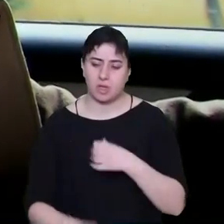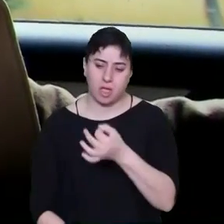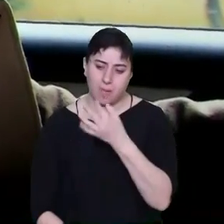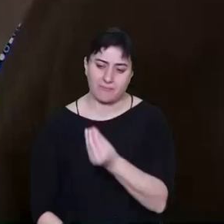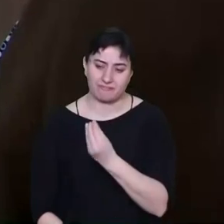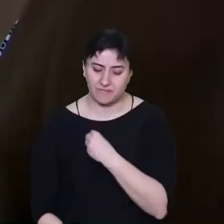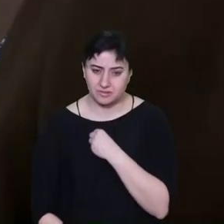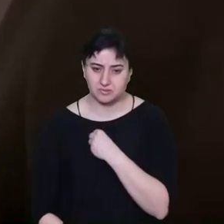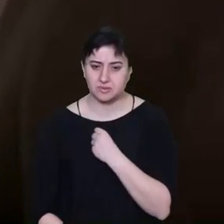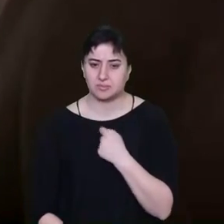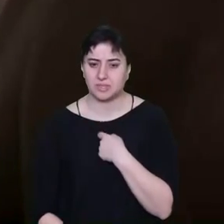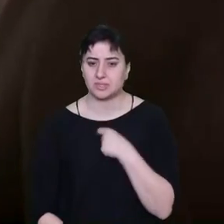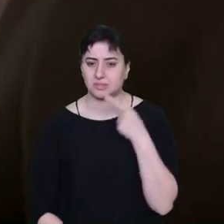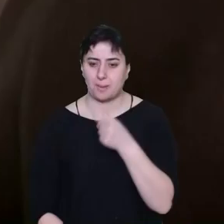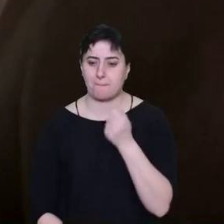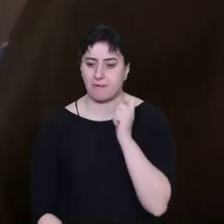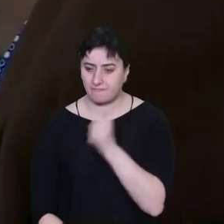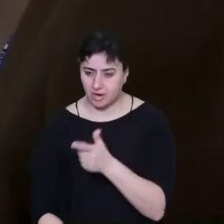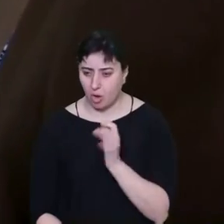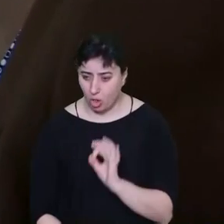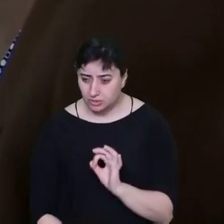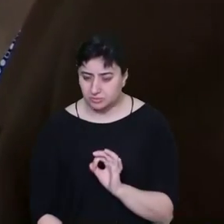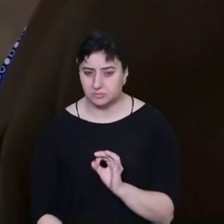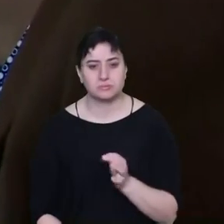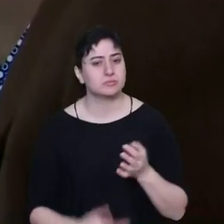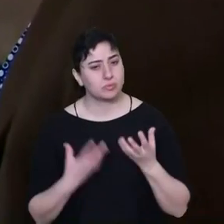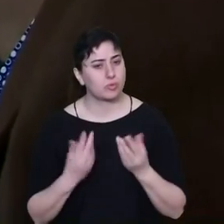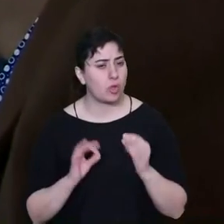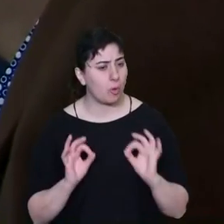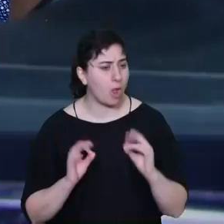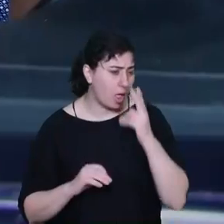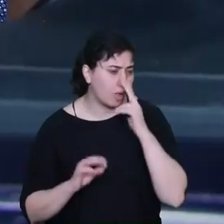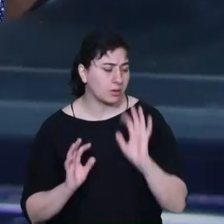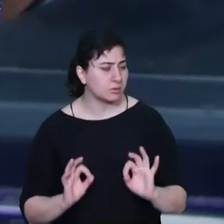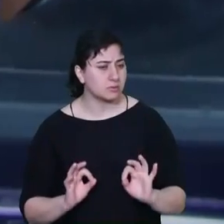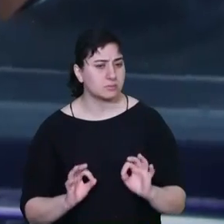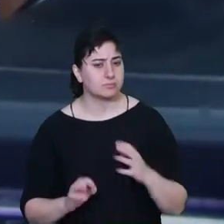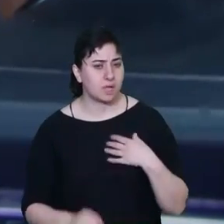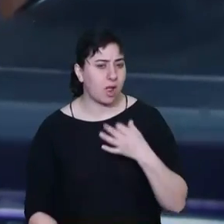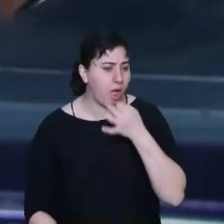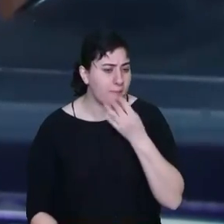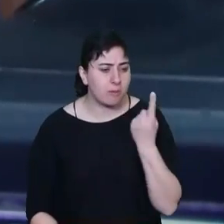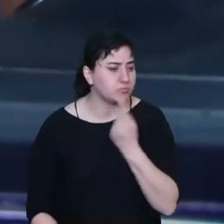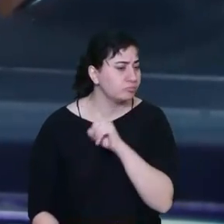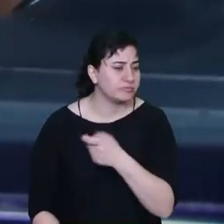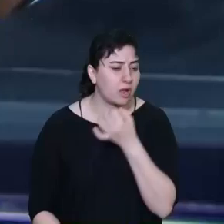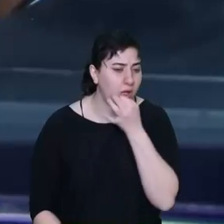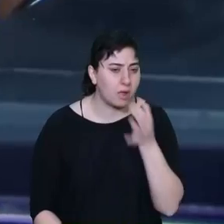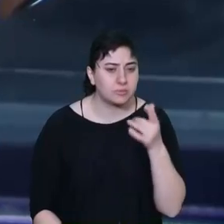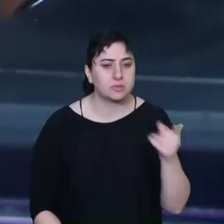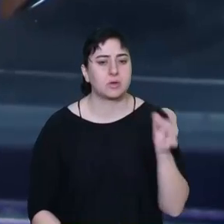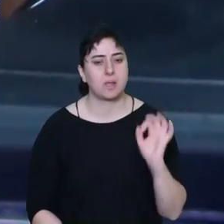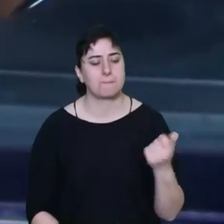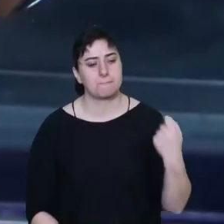haberler vereceksin. Ben de sana para vereceğim, öyle mi? Sistem öyle işliyor. Ben sana haberleri vereyim, sen de